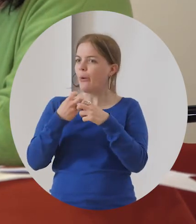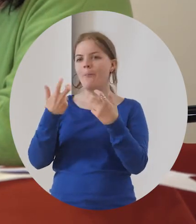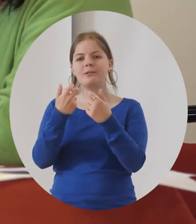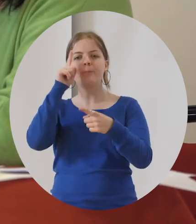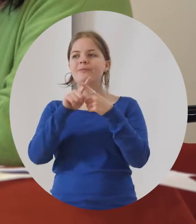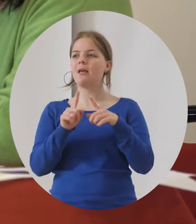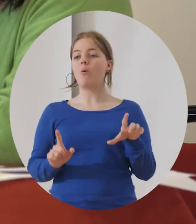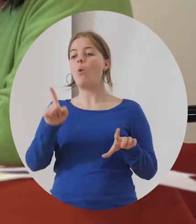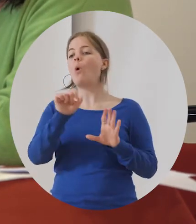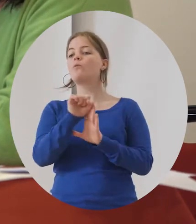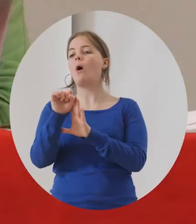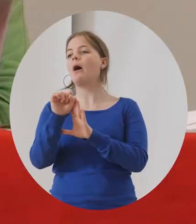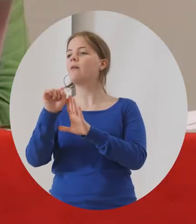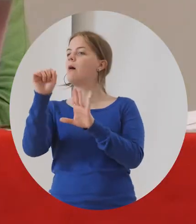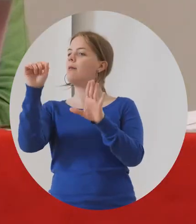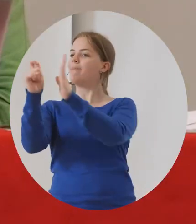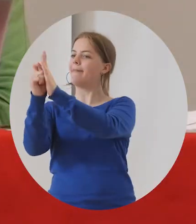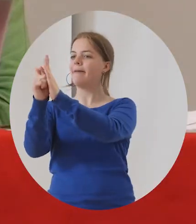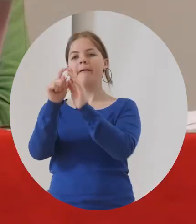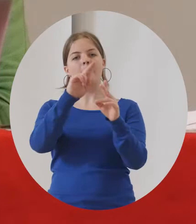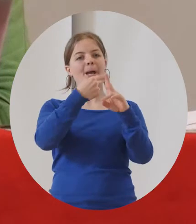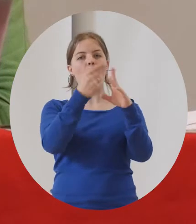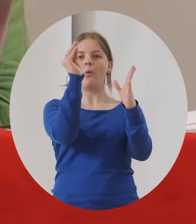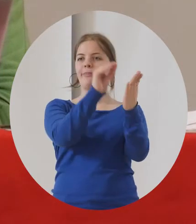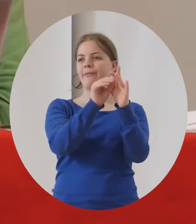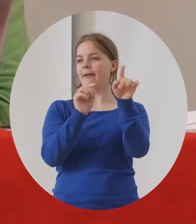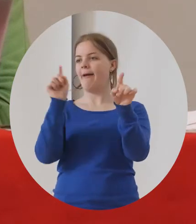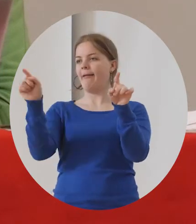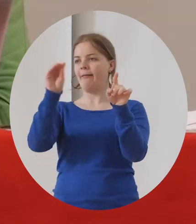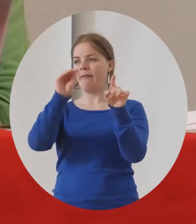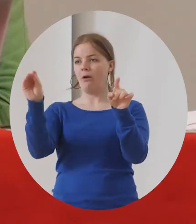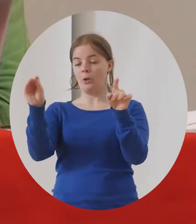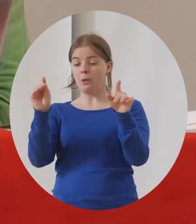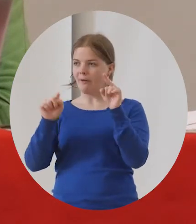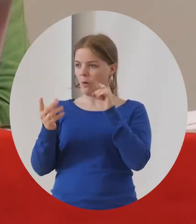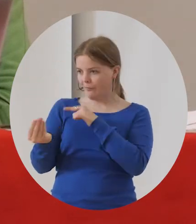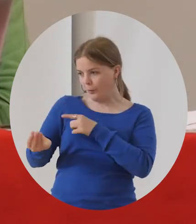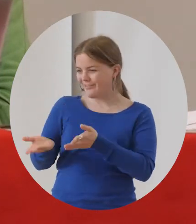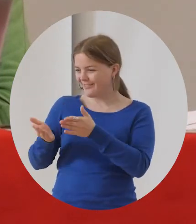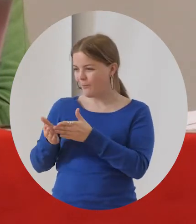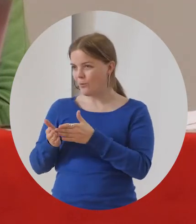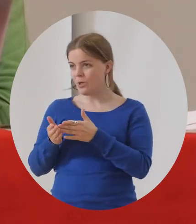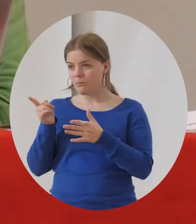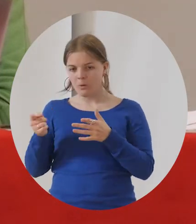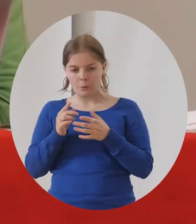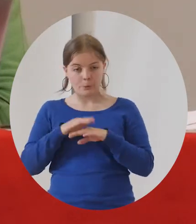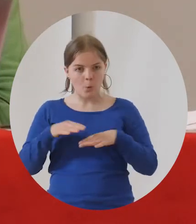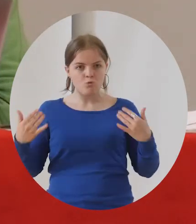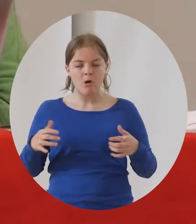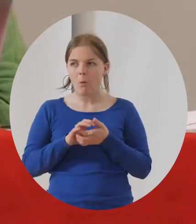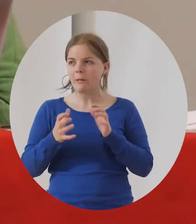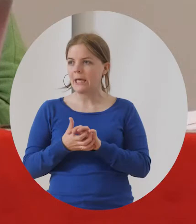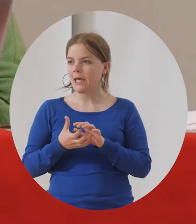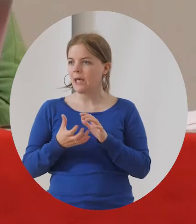droite, écrire son prénom en haut à gauche. Demander ça à certains enfants, des fois, c'est très compliqué. Donc tous ces troubles